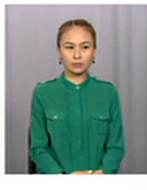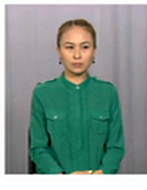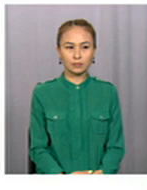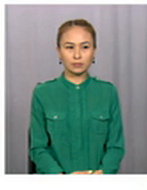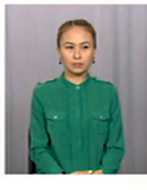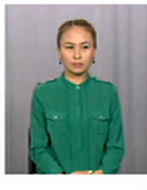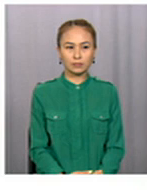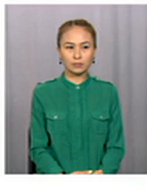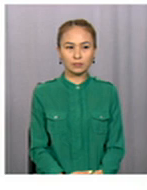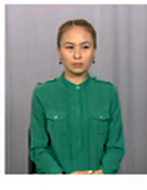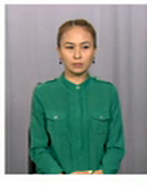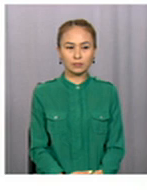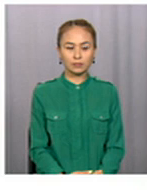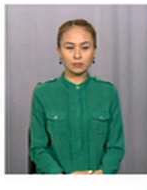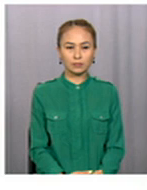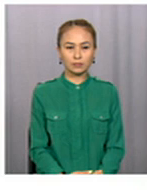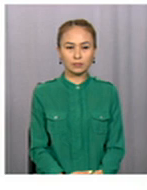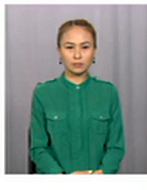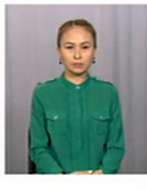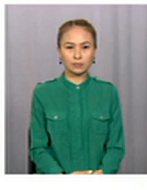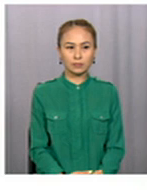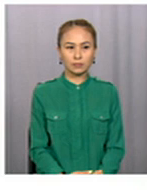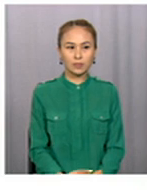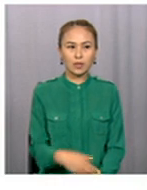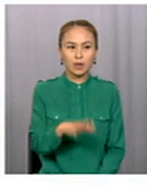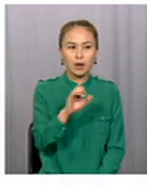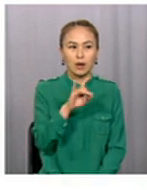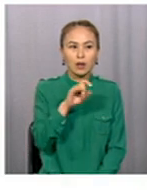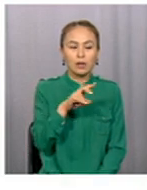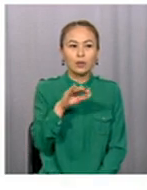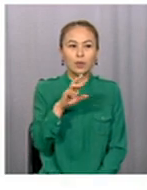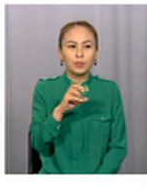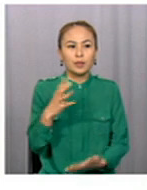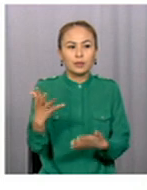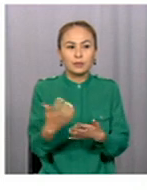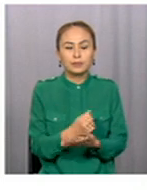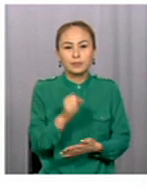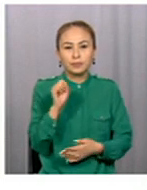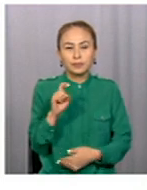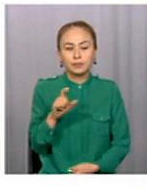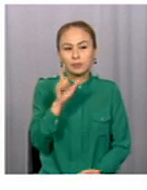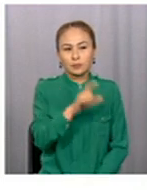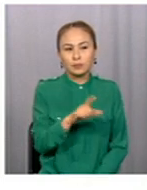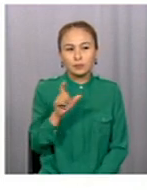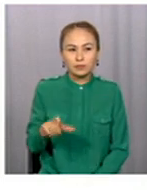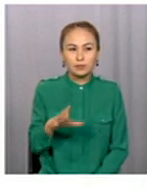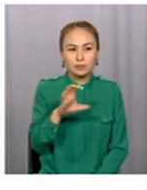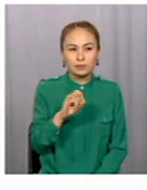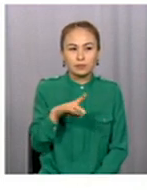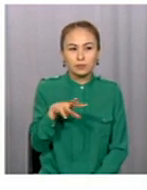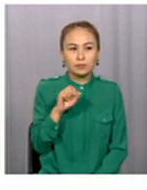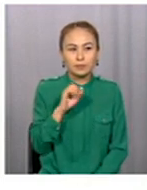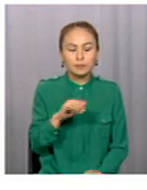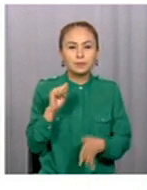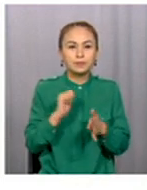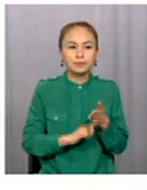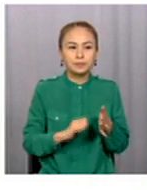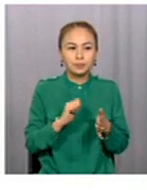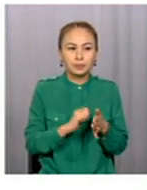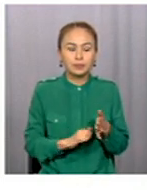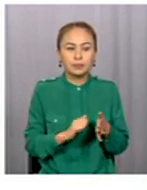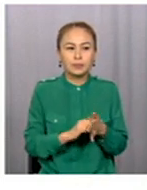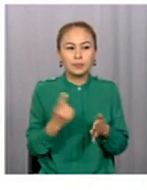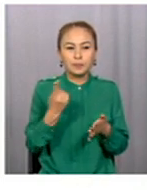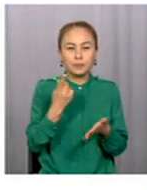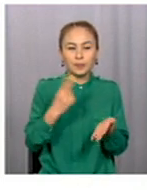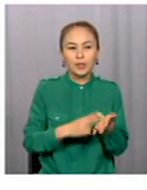Дұр жауапқа назардары аударайық. Аралтөбе қорымнан табылған алтын адам Сармат көсемі. Себебі,